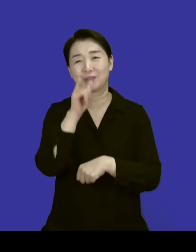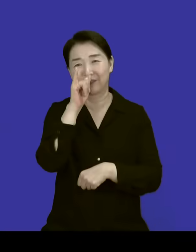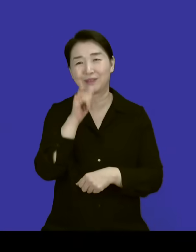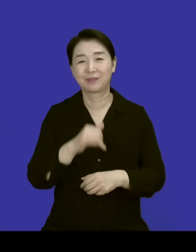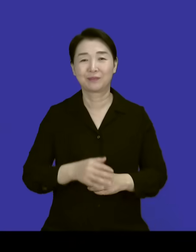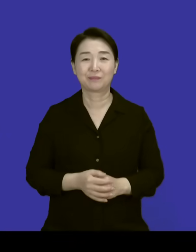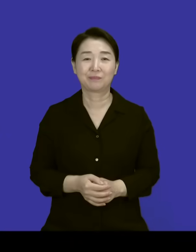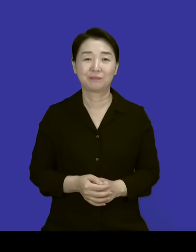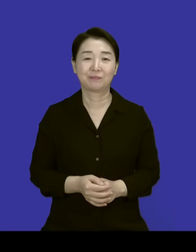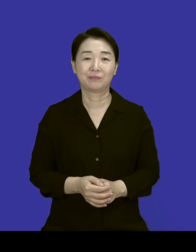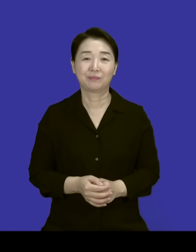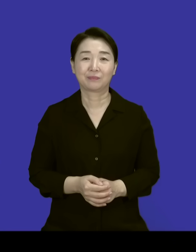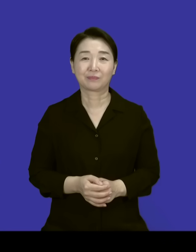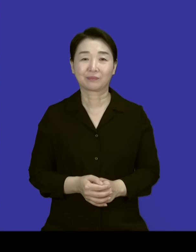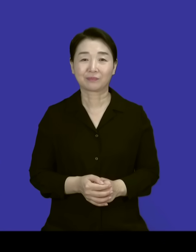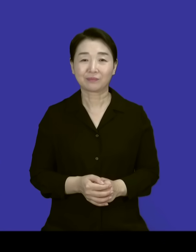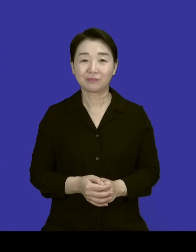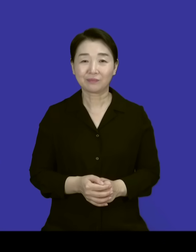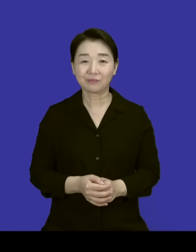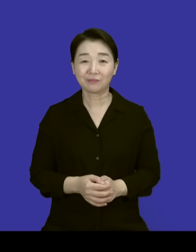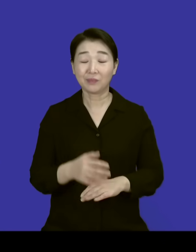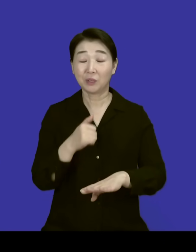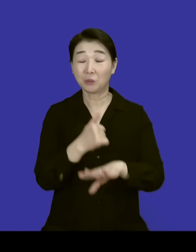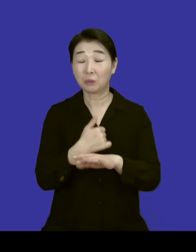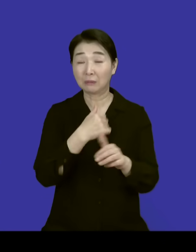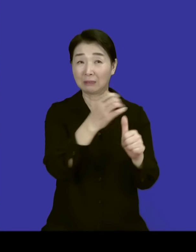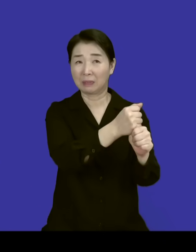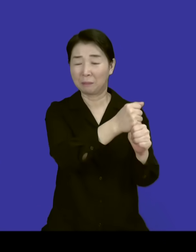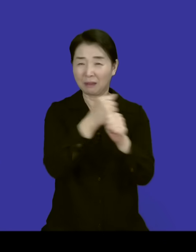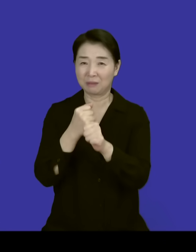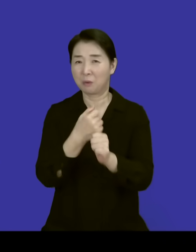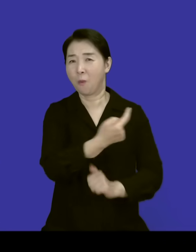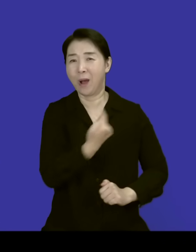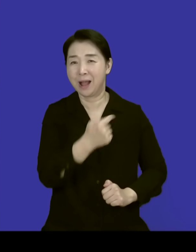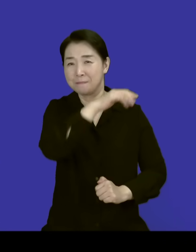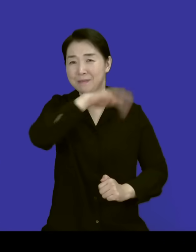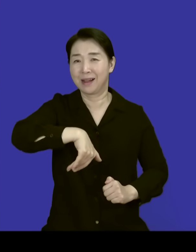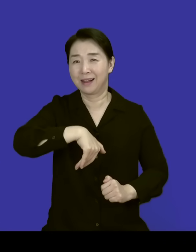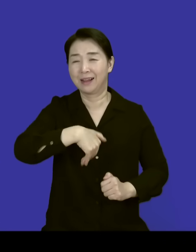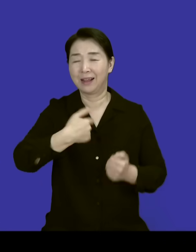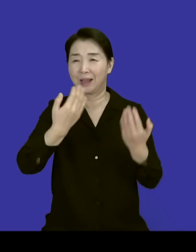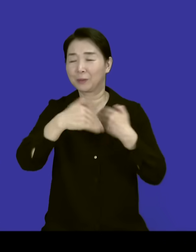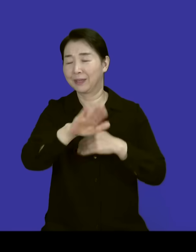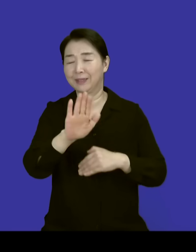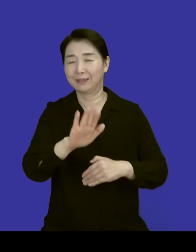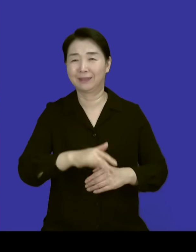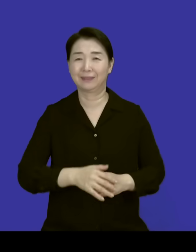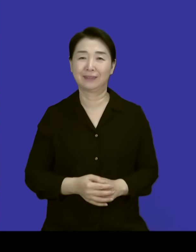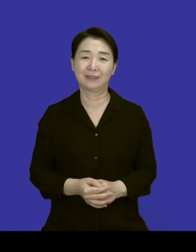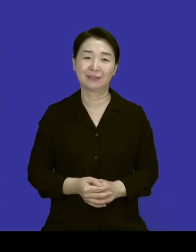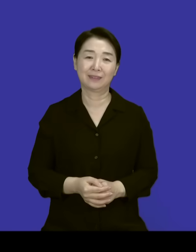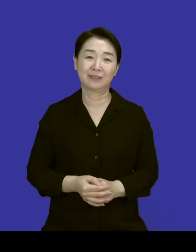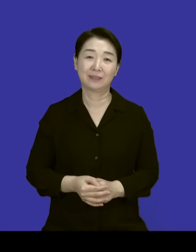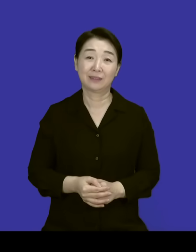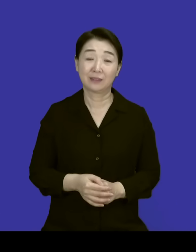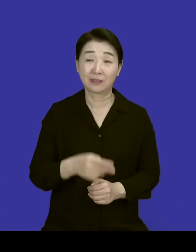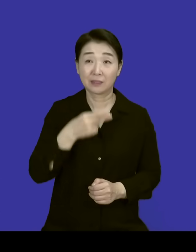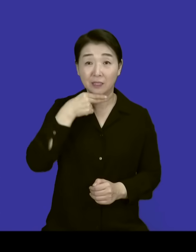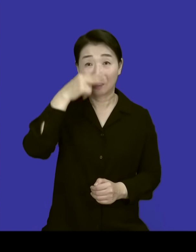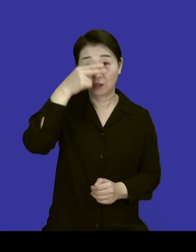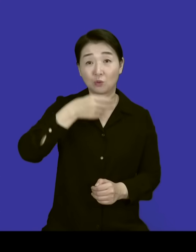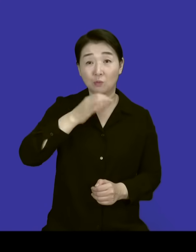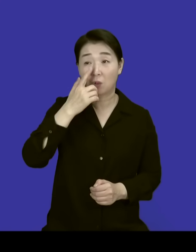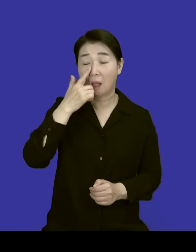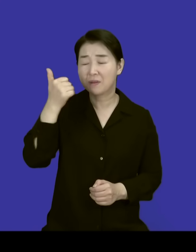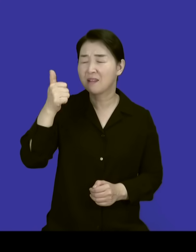아, 그렇죠, 그렇죠. 근데 물론 이제 아버지가 이제 화가 잡혀가지고 많이 나죠. 들어오고 막 그랬죠. 집 나가가지고 학교도 안 가고. 아, 네네네. 그때 막 뭐 술 먹고 아버지한테 횡포도